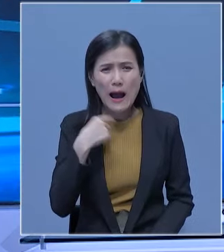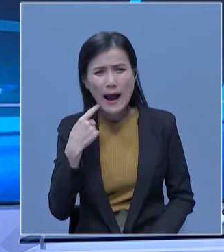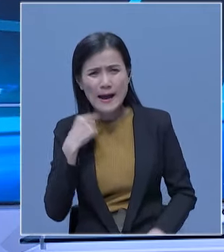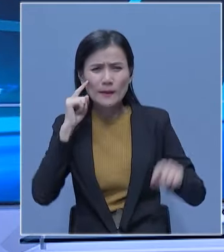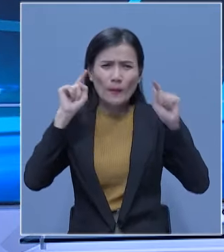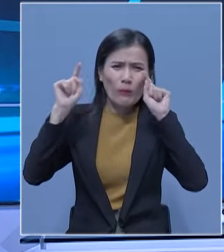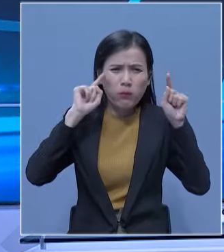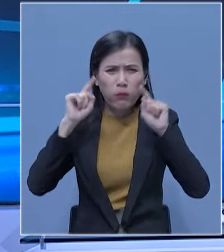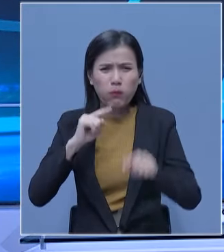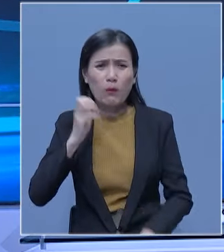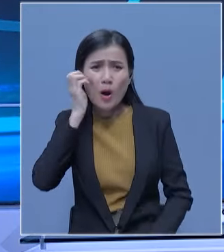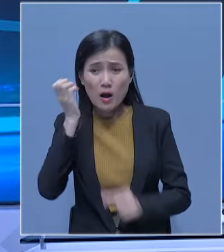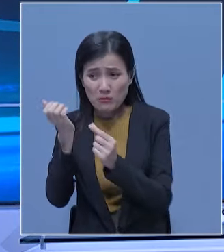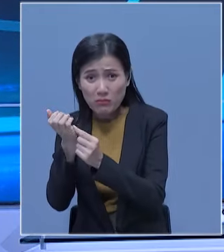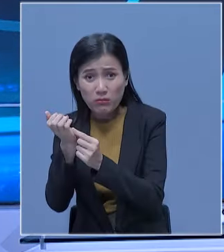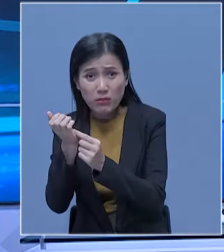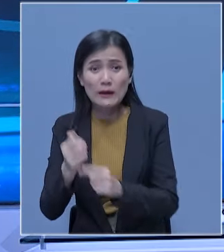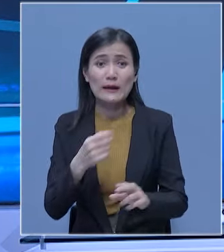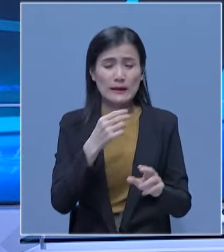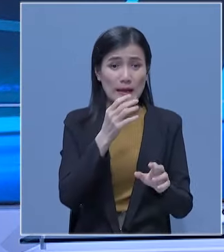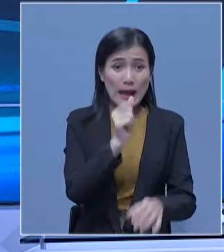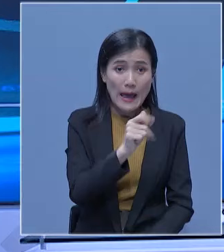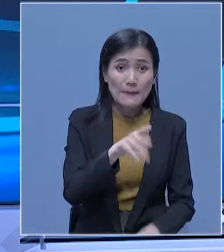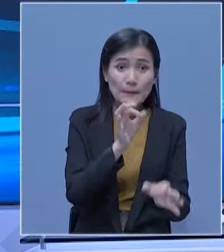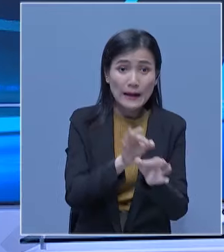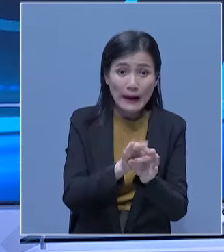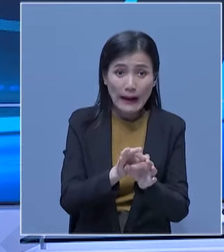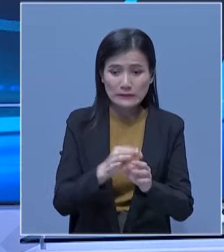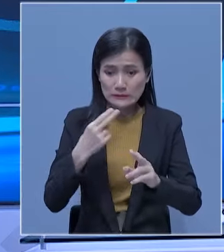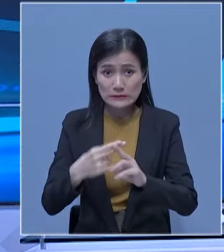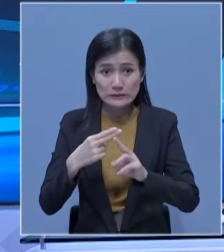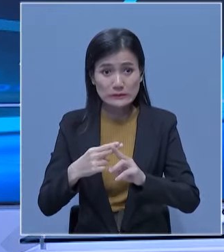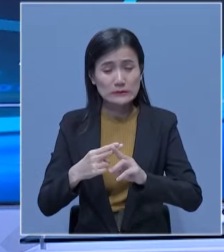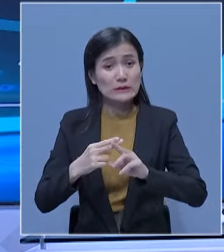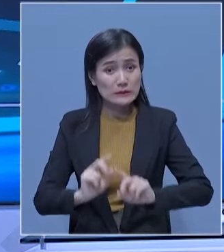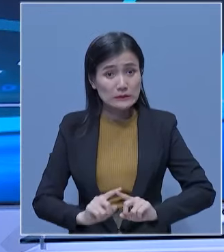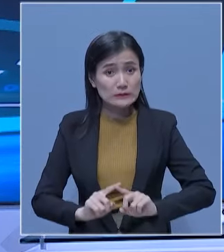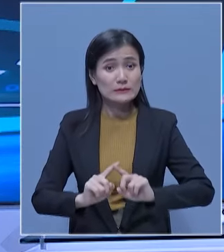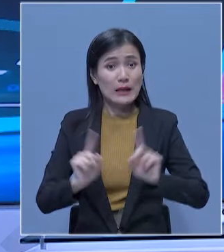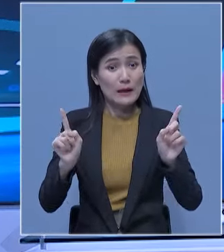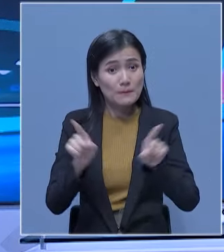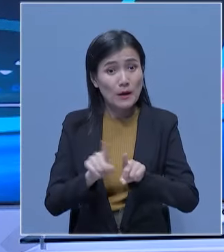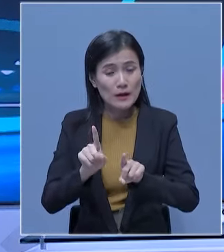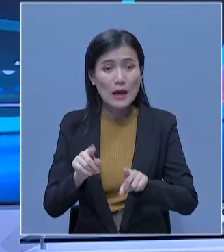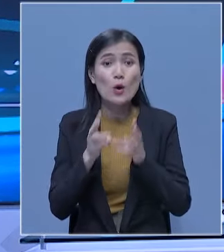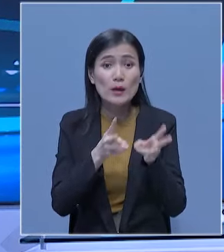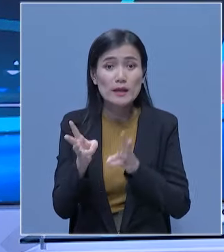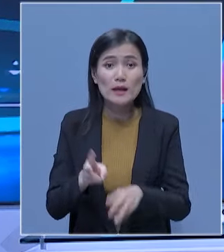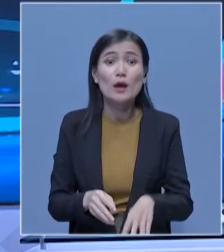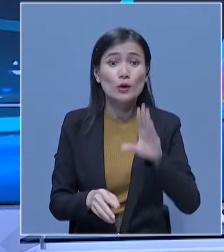ว่าชื่อซิมมือถือของท่านกับชื่อบัญชีโมบายแบงกิ้งตรงกันหรือไม่ย้ำอีกครั้งวิธีการคือกดดอกจั